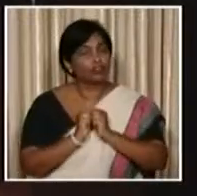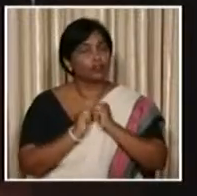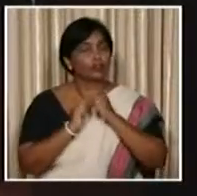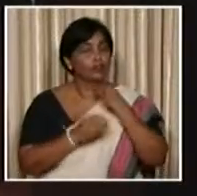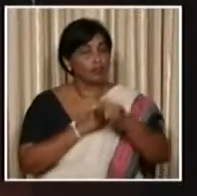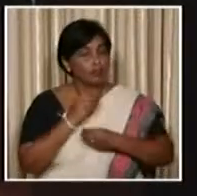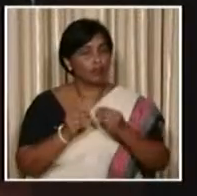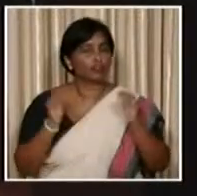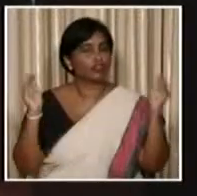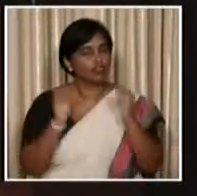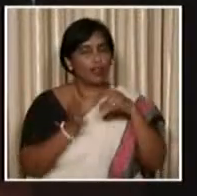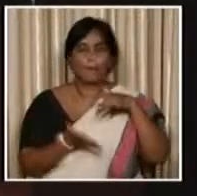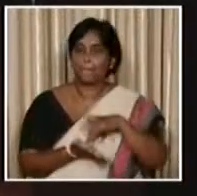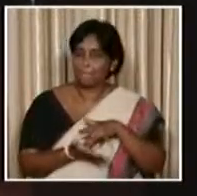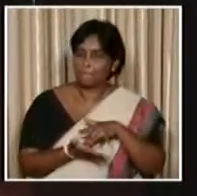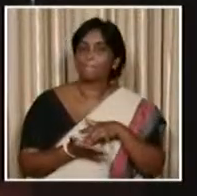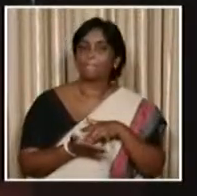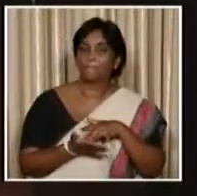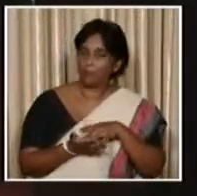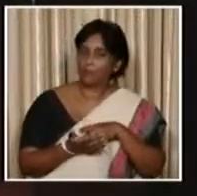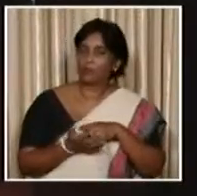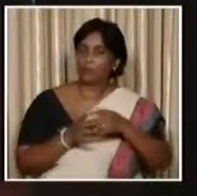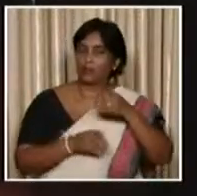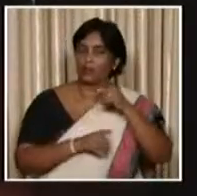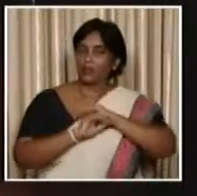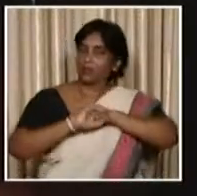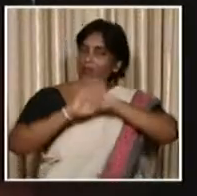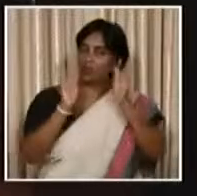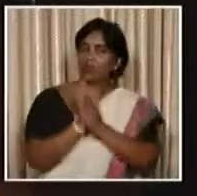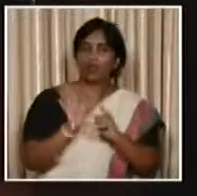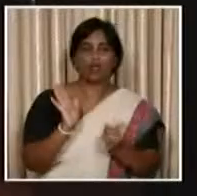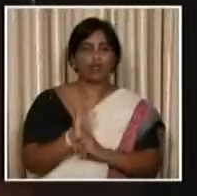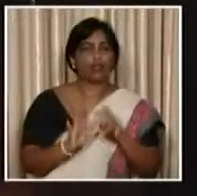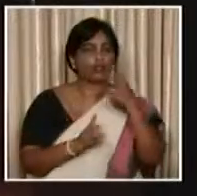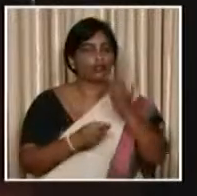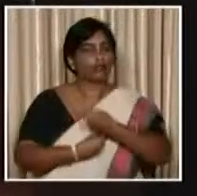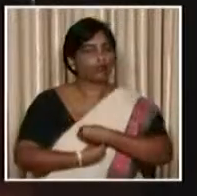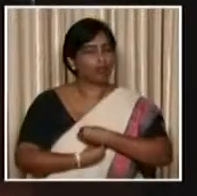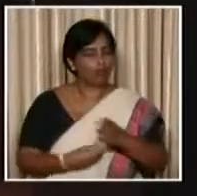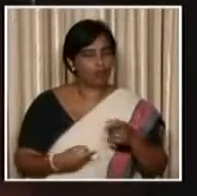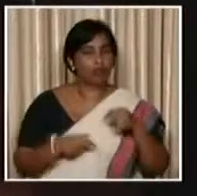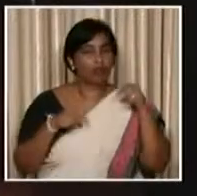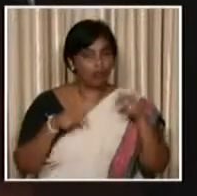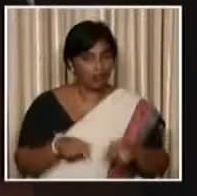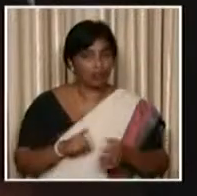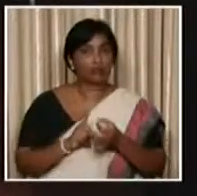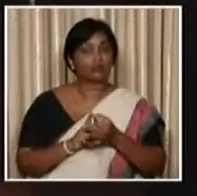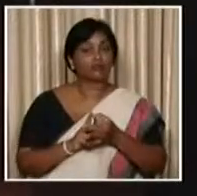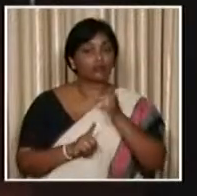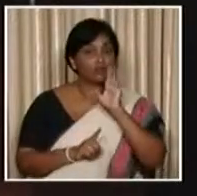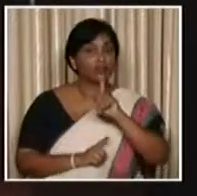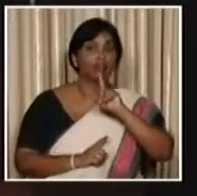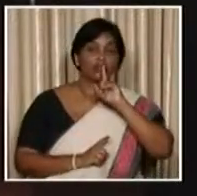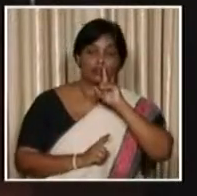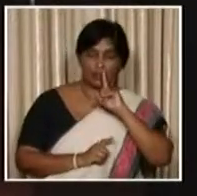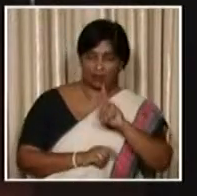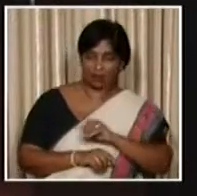ව්‍යාපාරිකයා සුළු මධ්‍යම පන්තිය යක්ෂ 220ම අනාථ කරලා දැන් විධායක එනවා